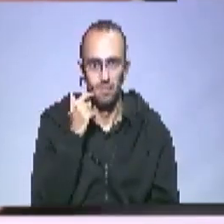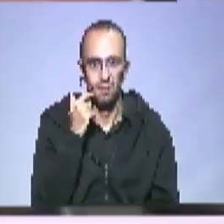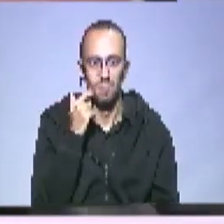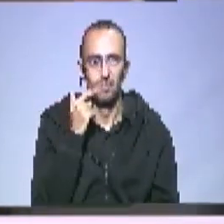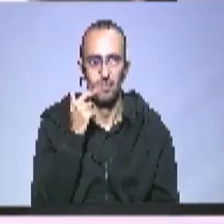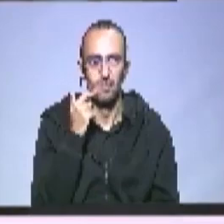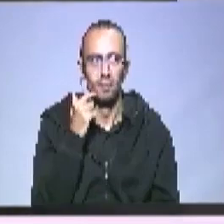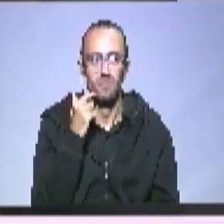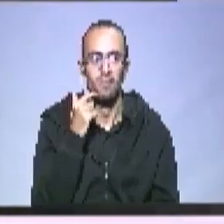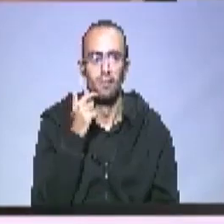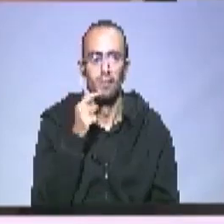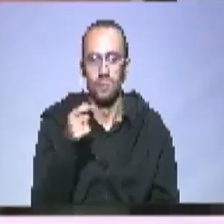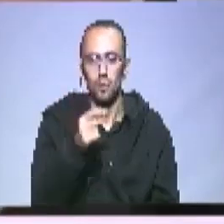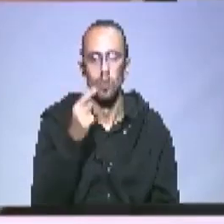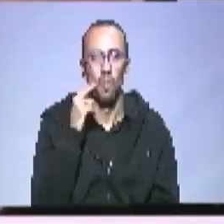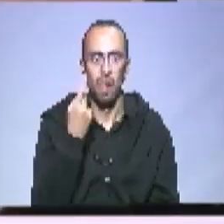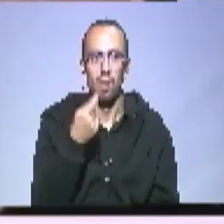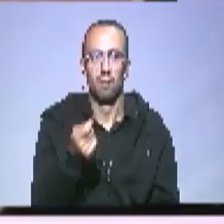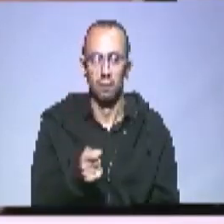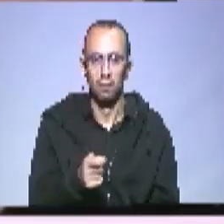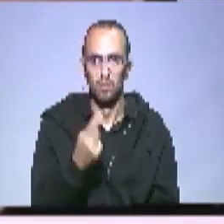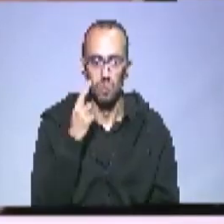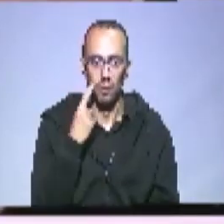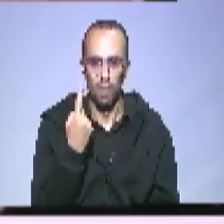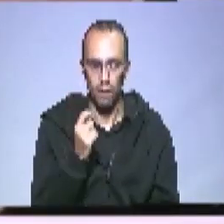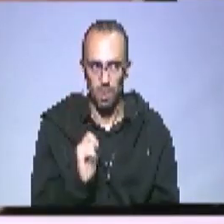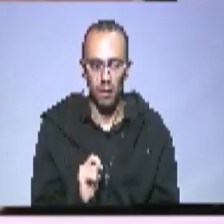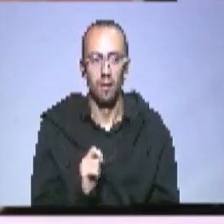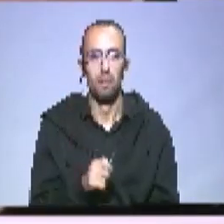اللون البني، ونديها معلقه سكر كده ظريفه